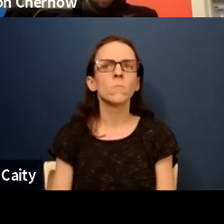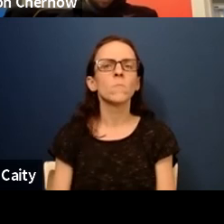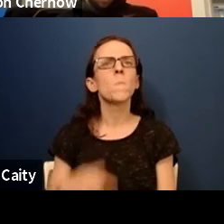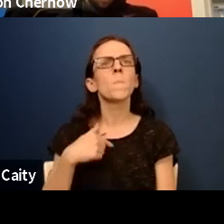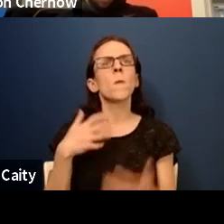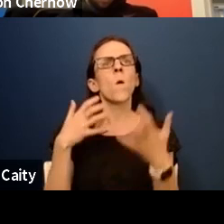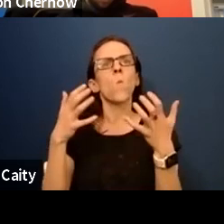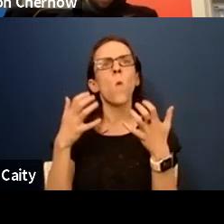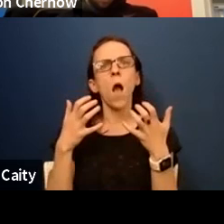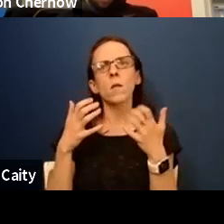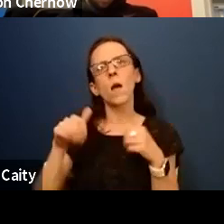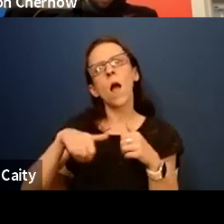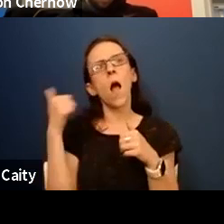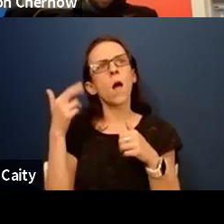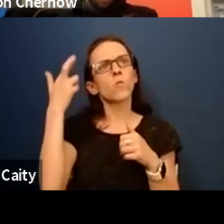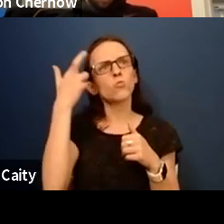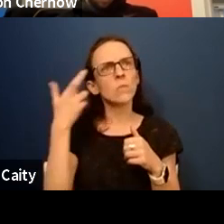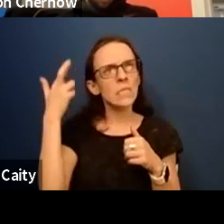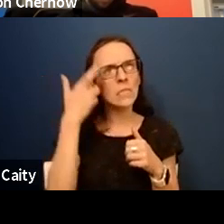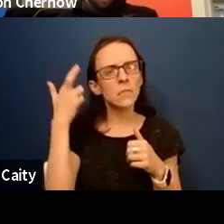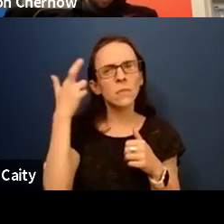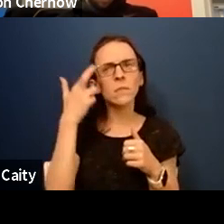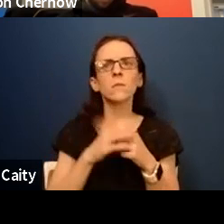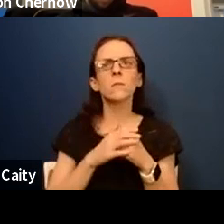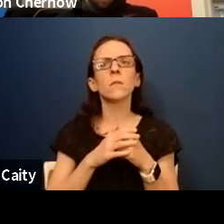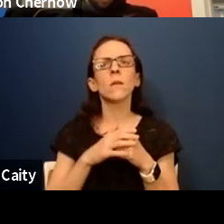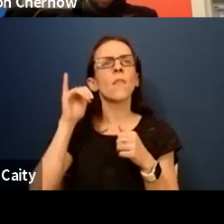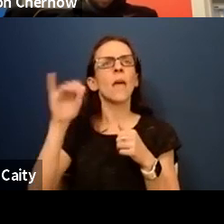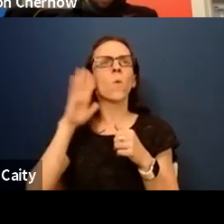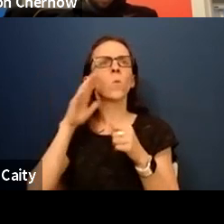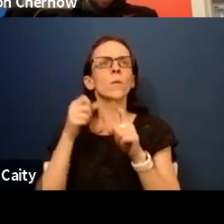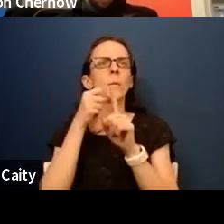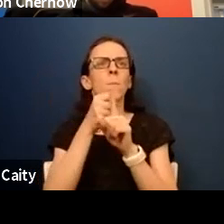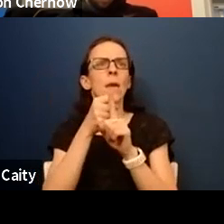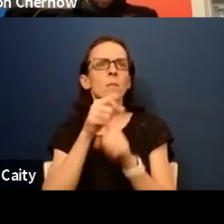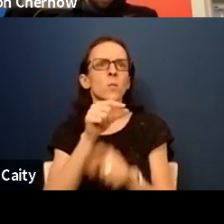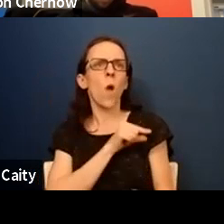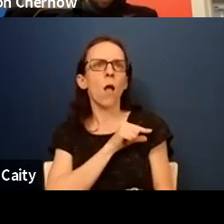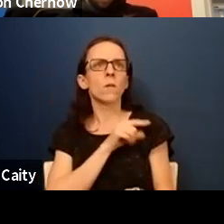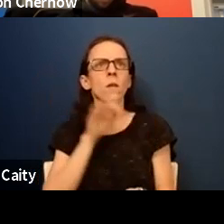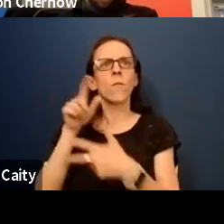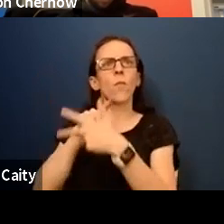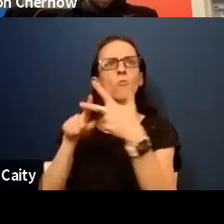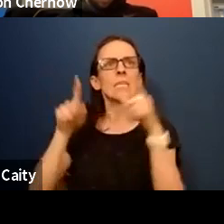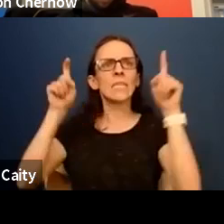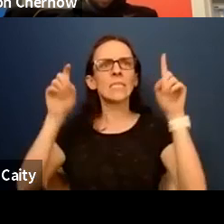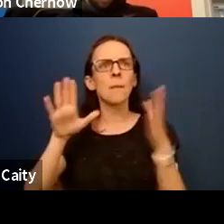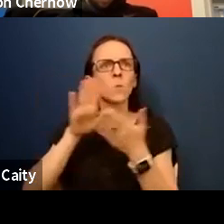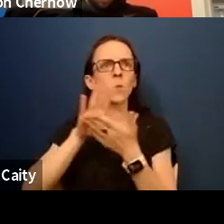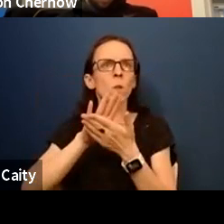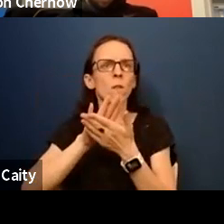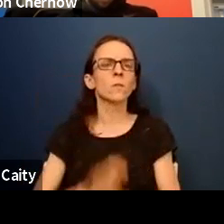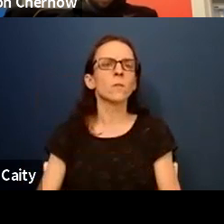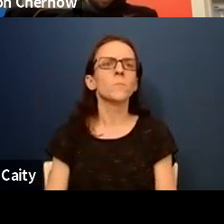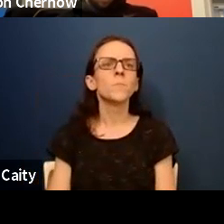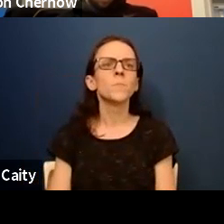reasons or indications that will impact the quality of these 3 exam schools。 我非常之傷